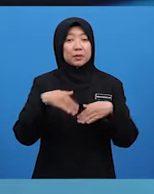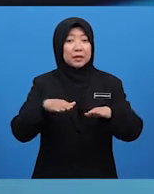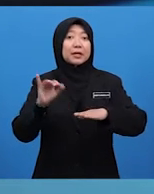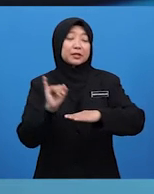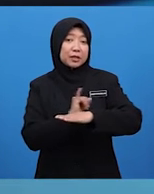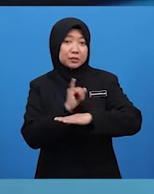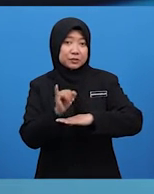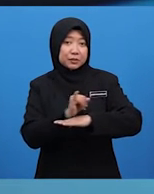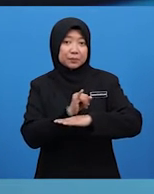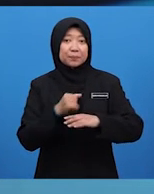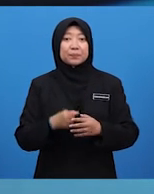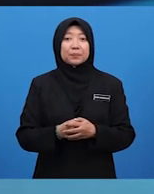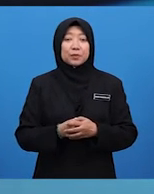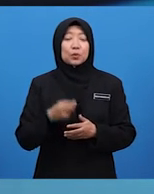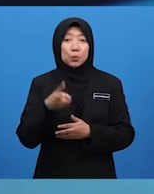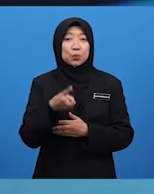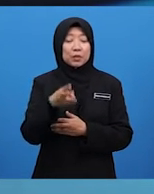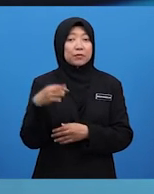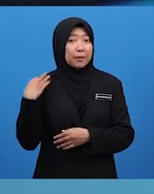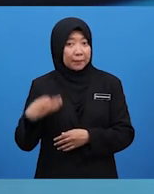industri, gunting fabrik,